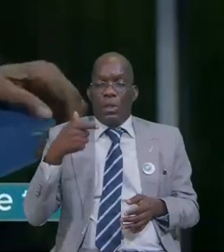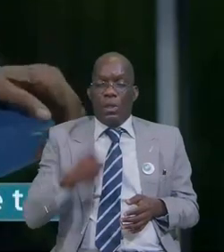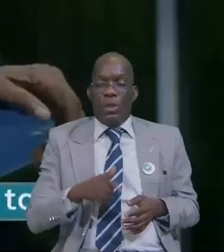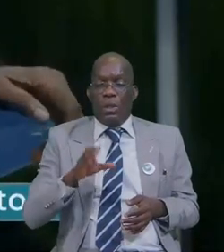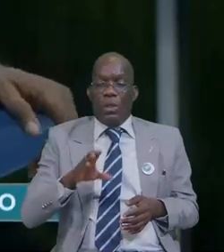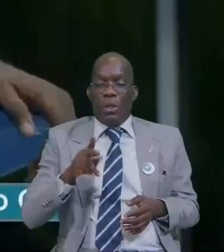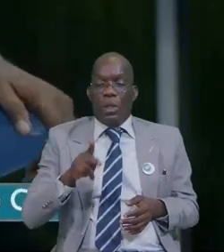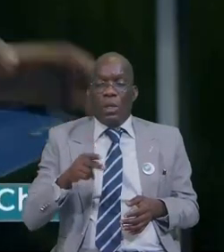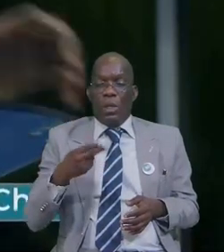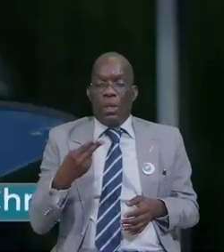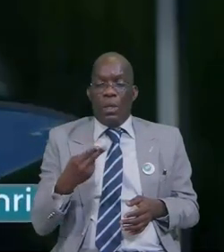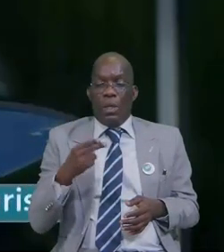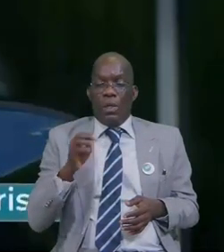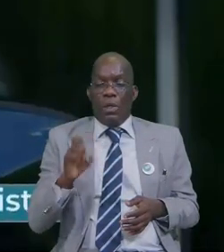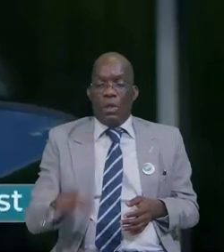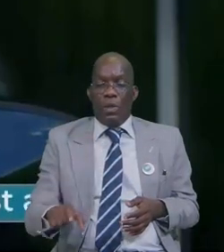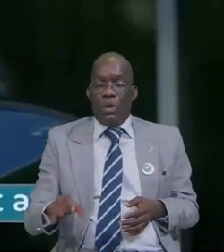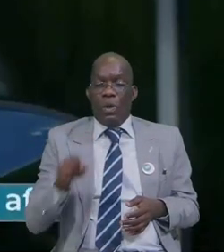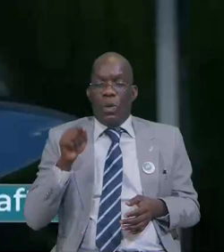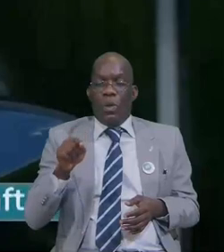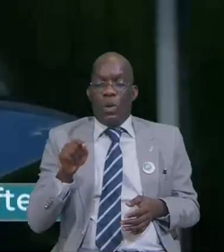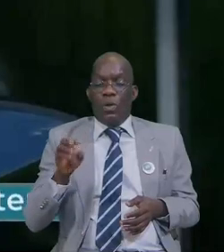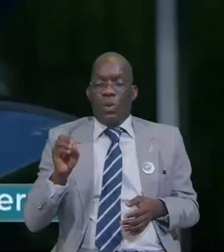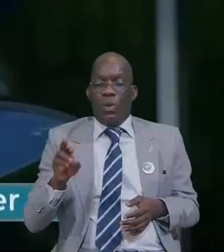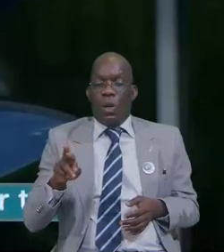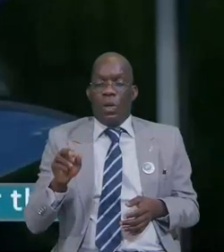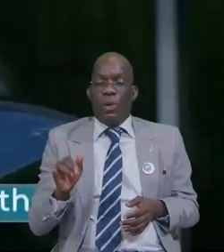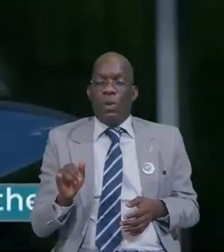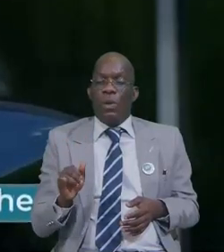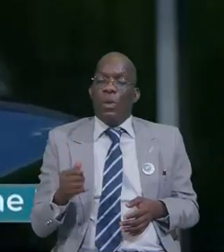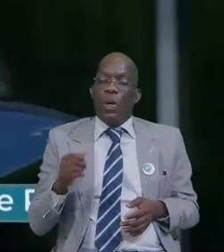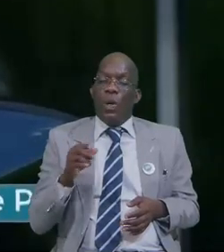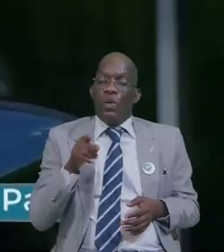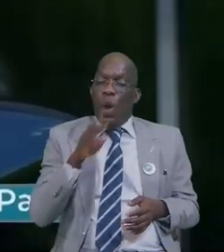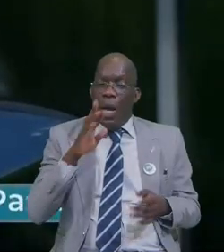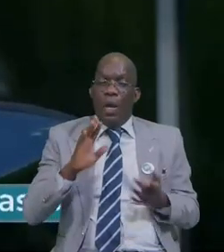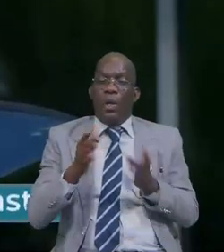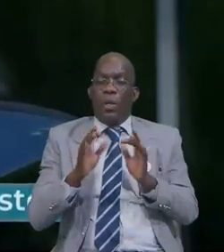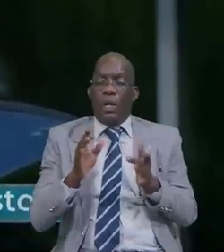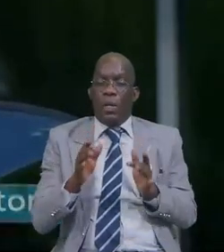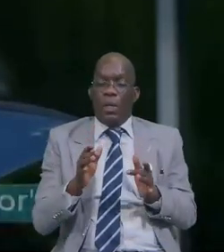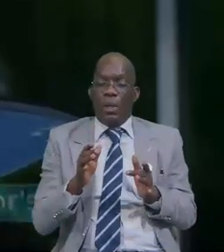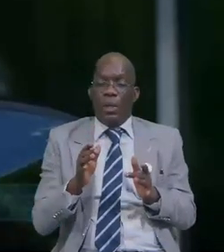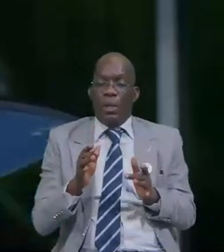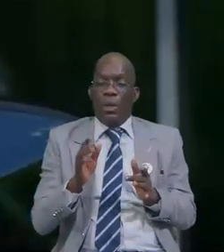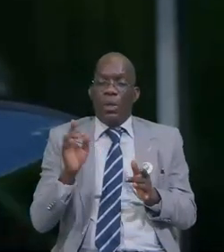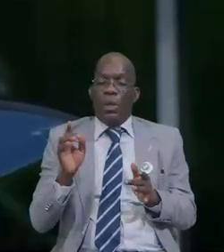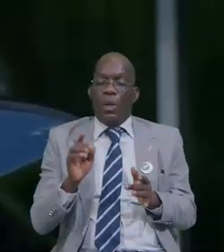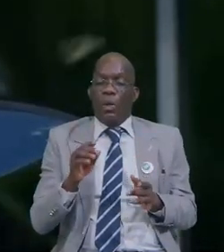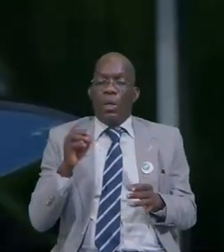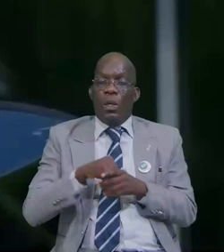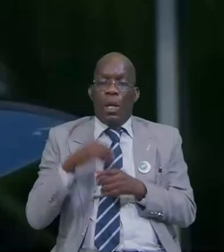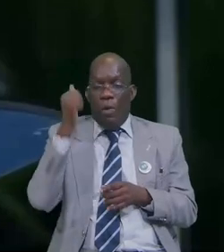Et nous allons vous aider. Remplissez le formulaire en ligne. Vous êtes né de nouveau en Amérique, au Canada, n'importe où vous êtes.